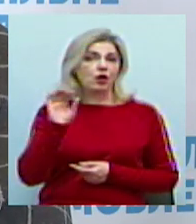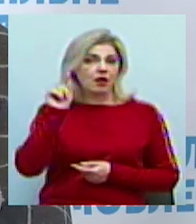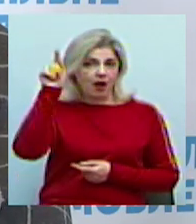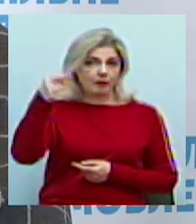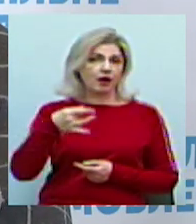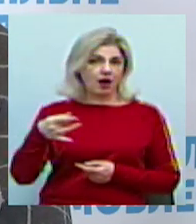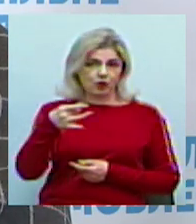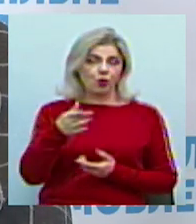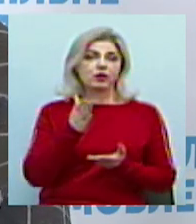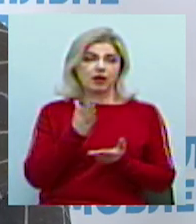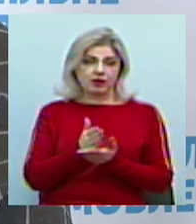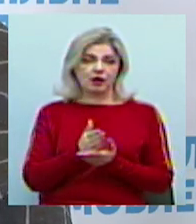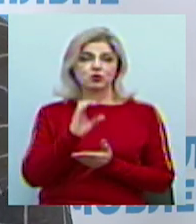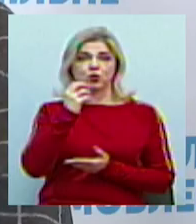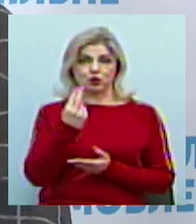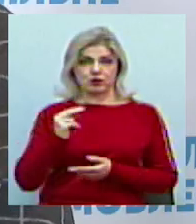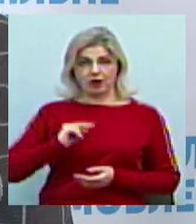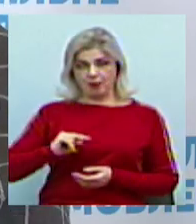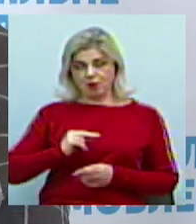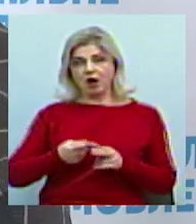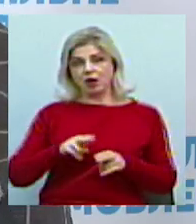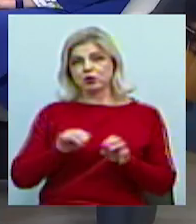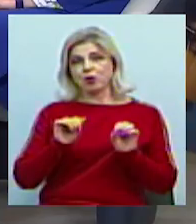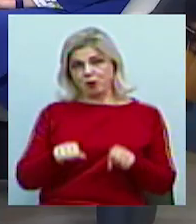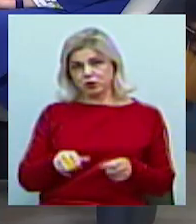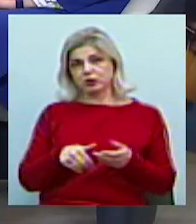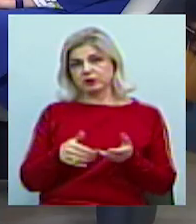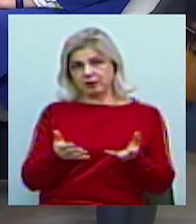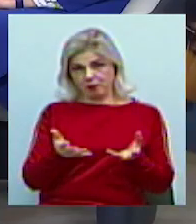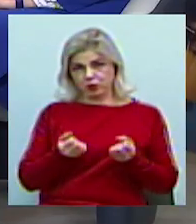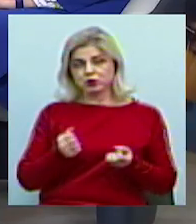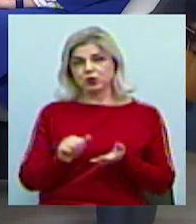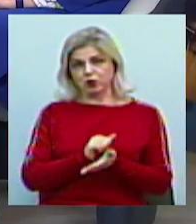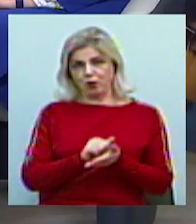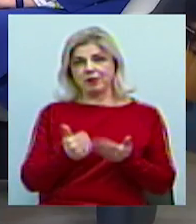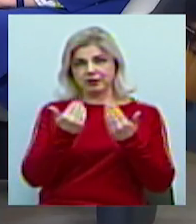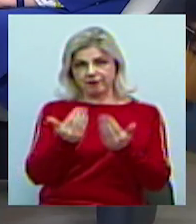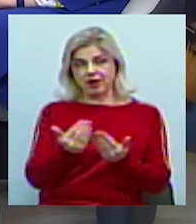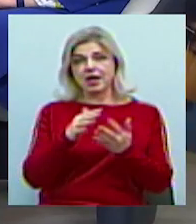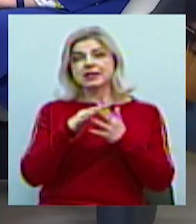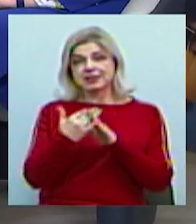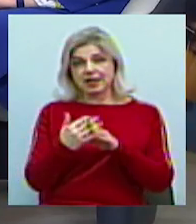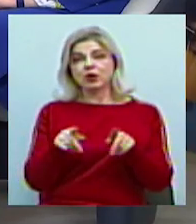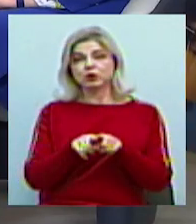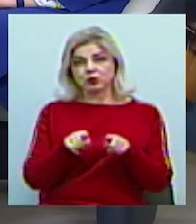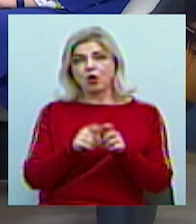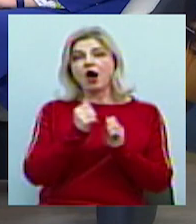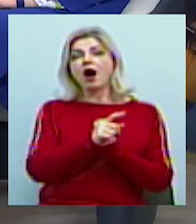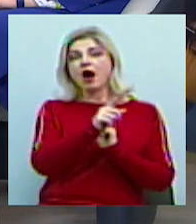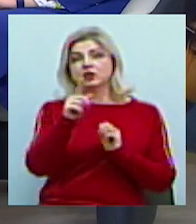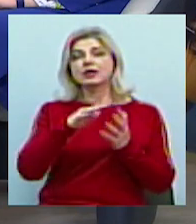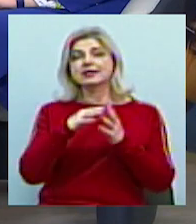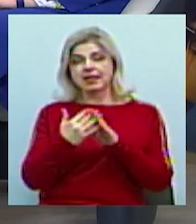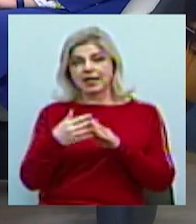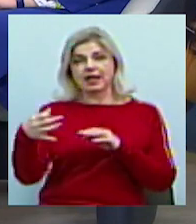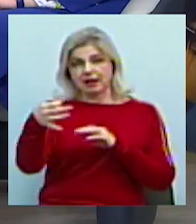нас соціальні працівники, які можуть отримати документи ваші. В сільських місцевостях так само, в кожному селі,